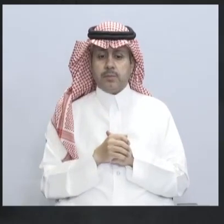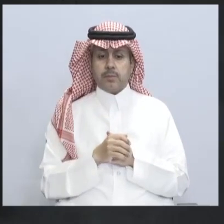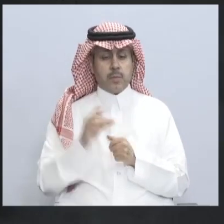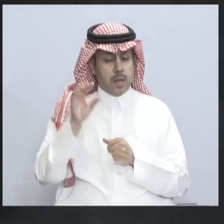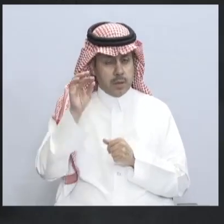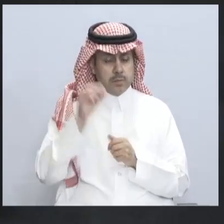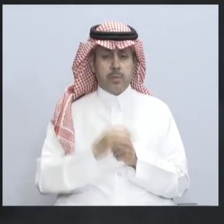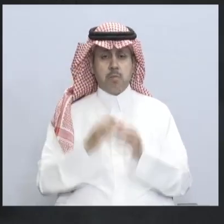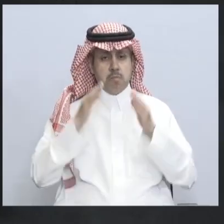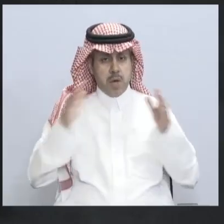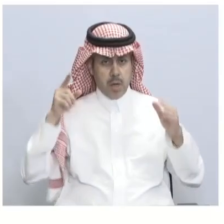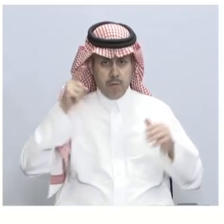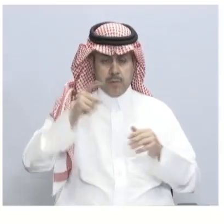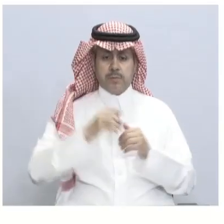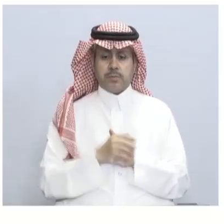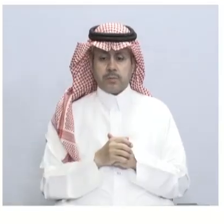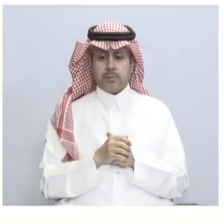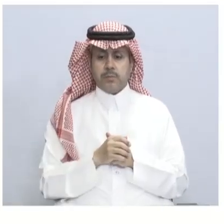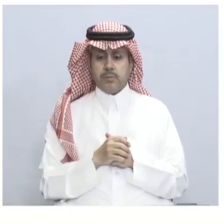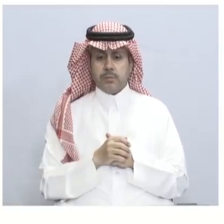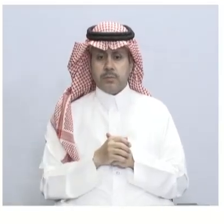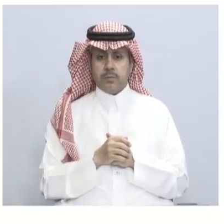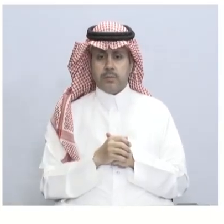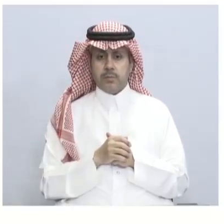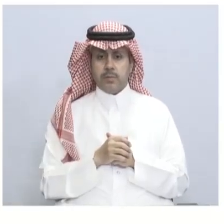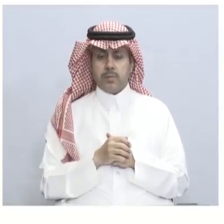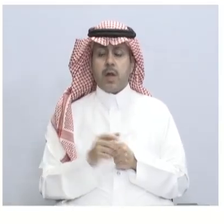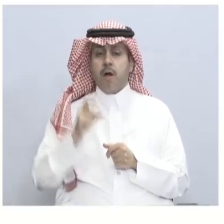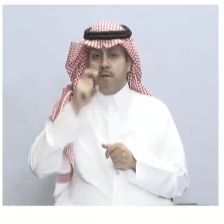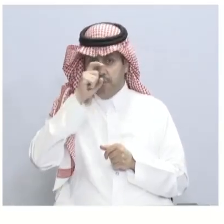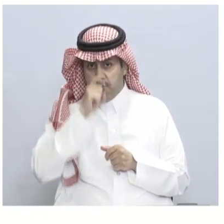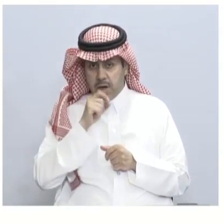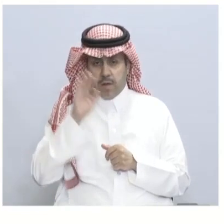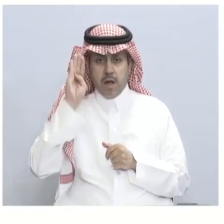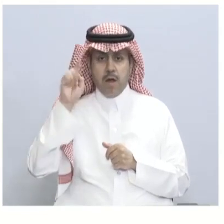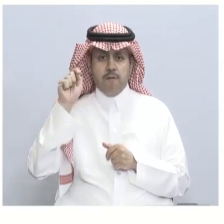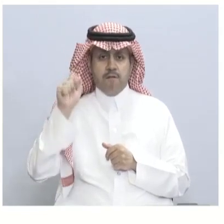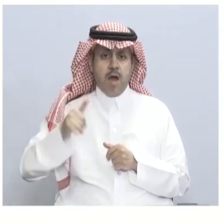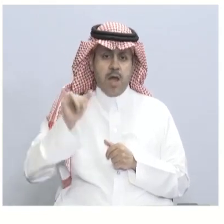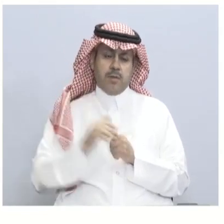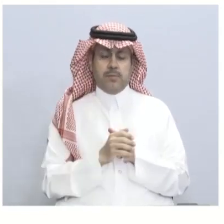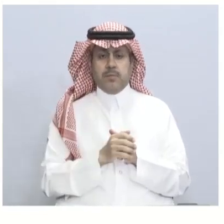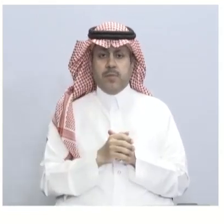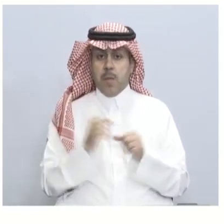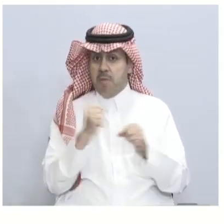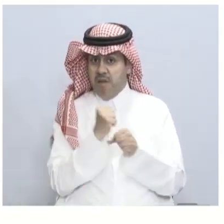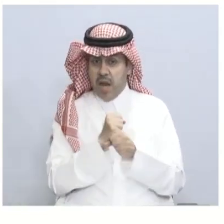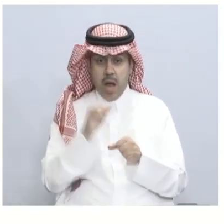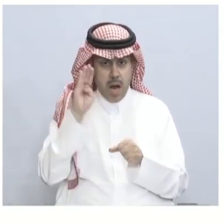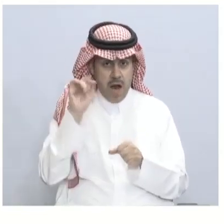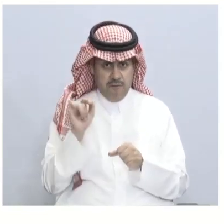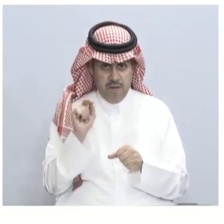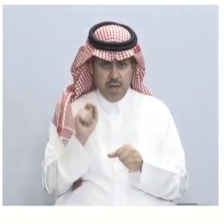احسنتم بارك الله فيكم يا ابنائي فرض كفايه اي اذا اداها من يكفي